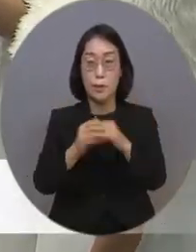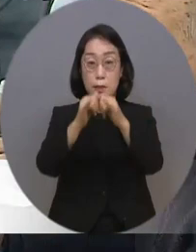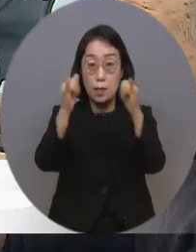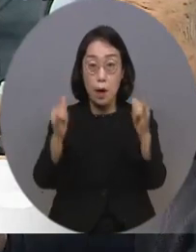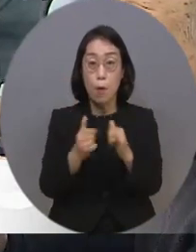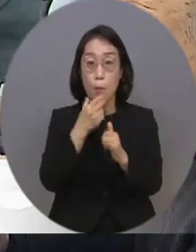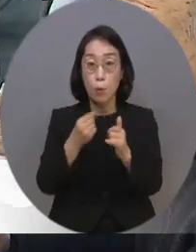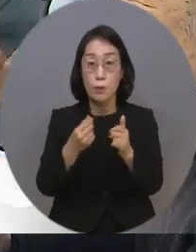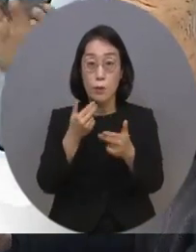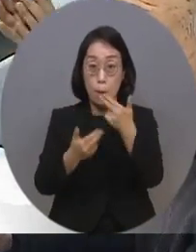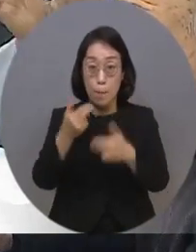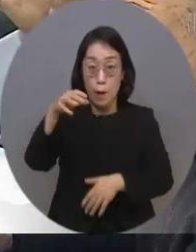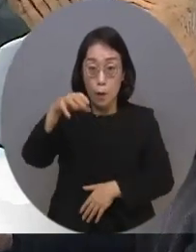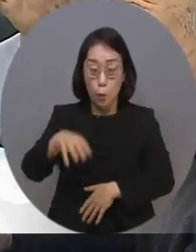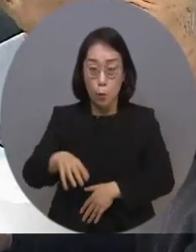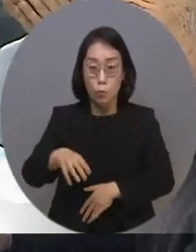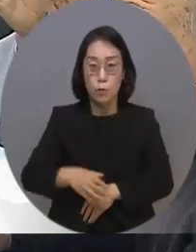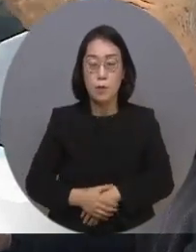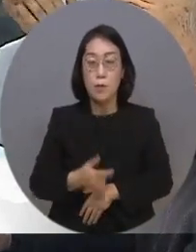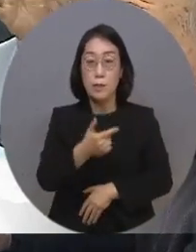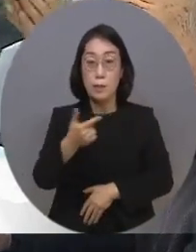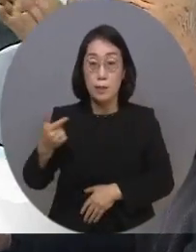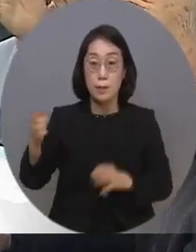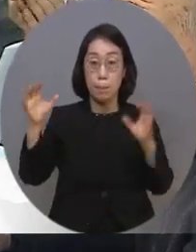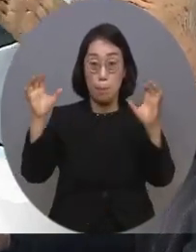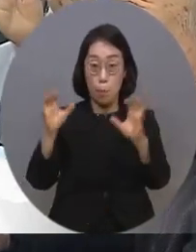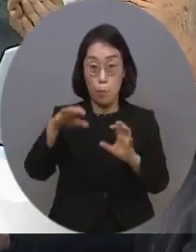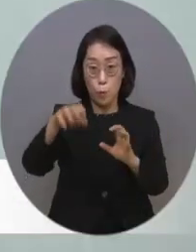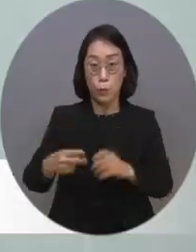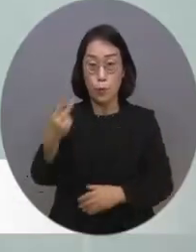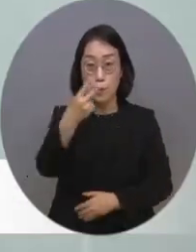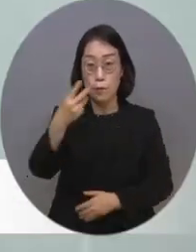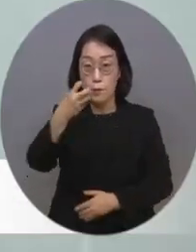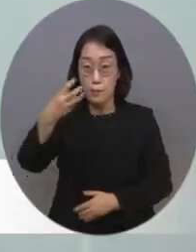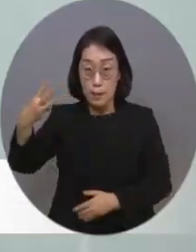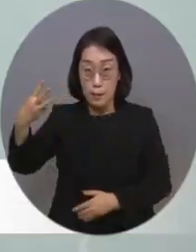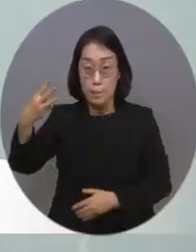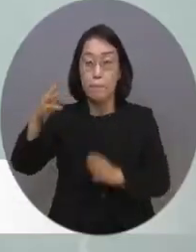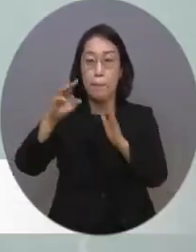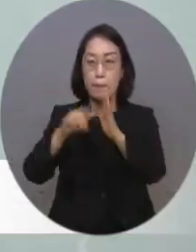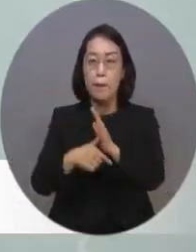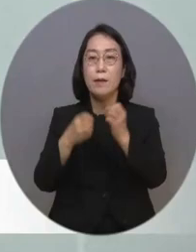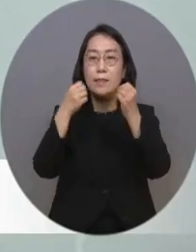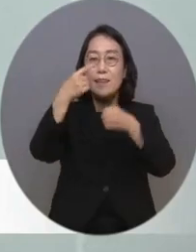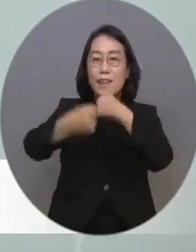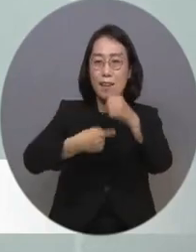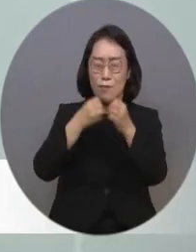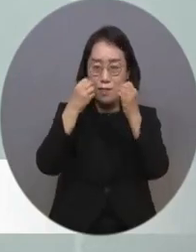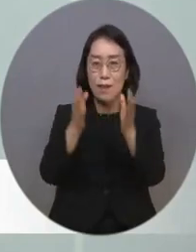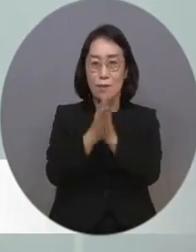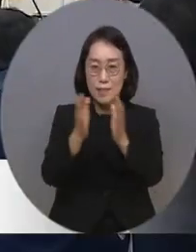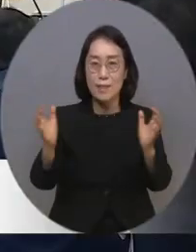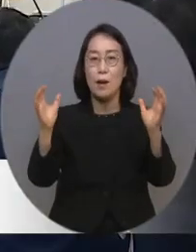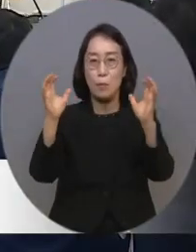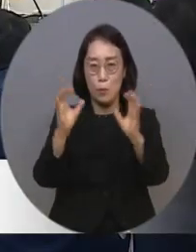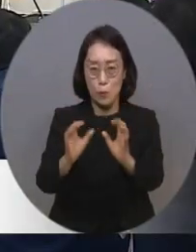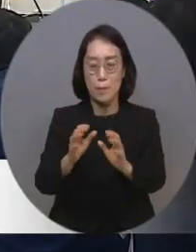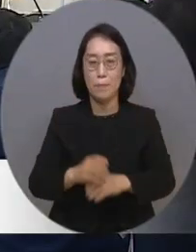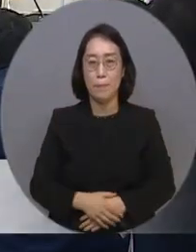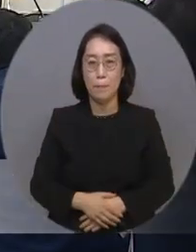한국사회복지협의회는 한국사회복지에 간 대회의실에서 2023년 사회복지계 신년 인사회를 열었습니다.